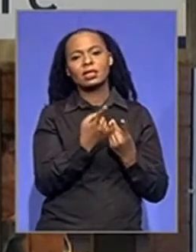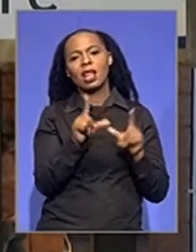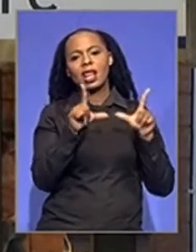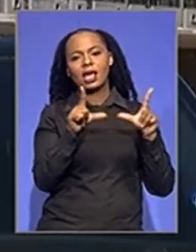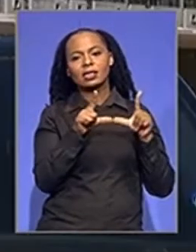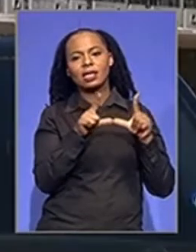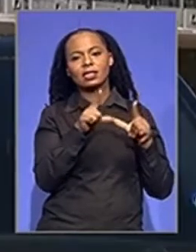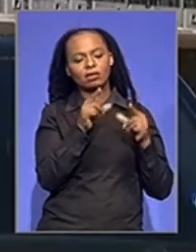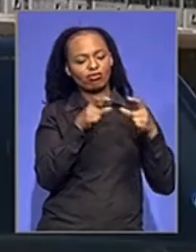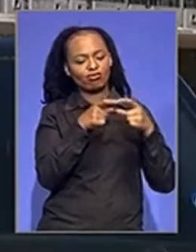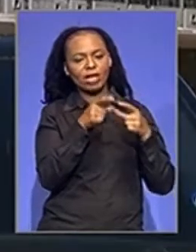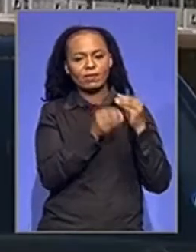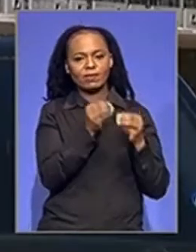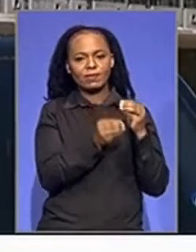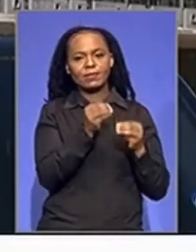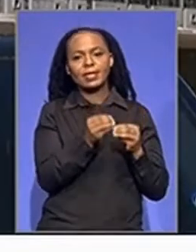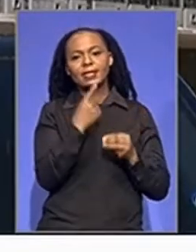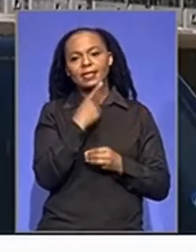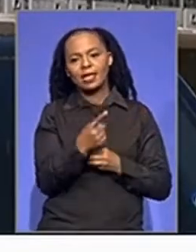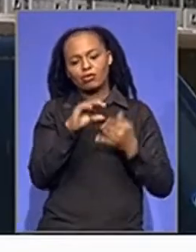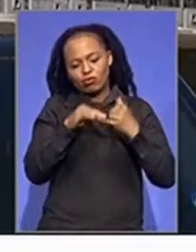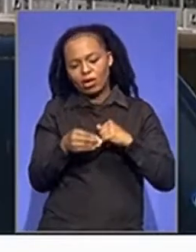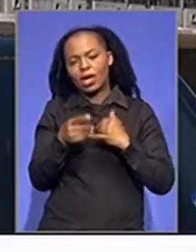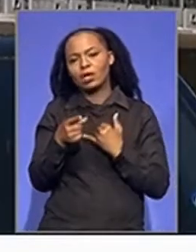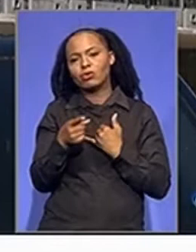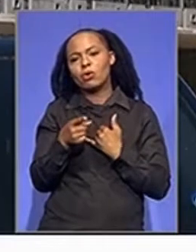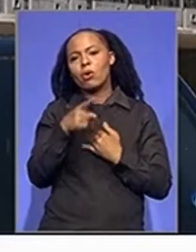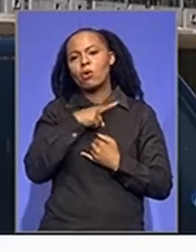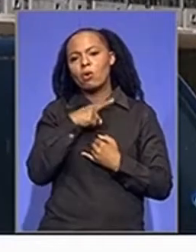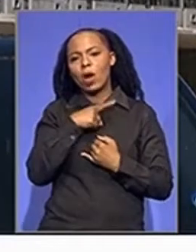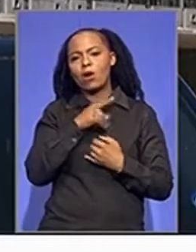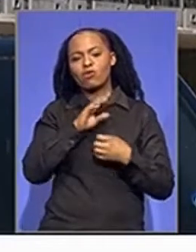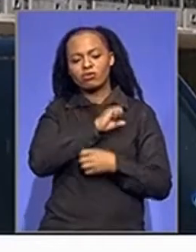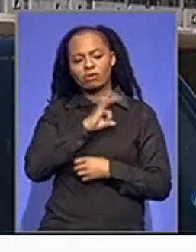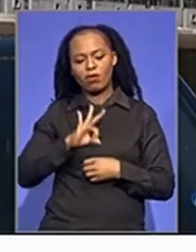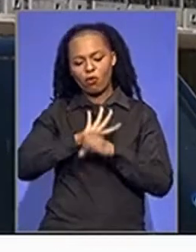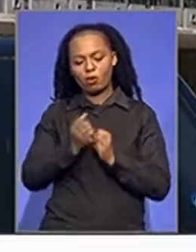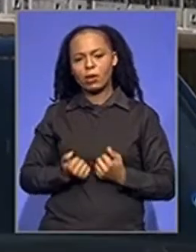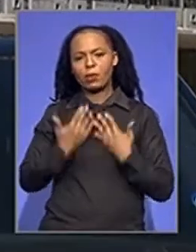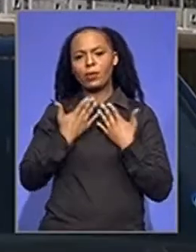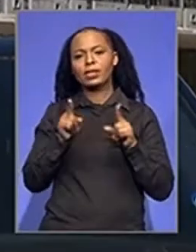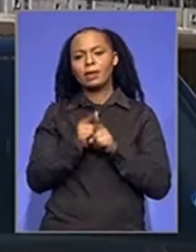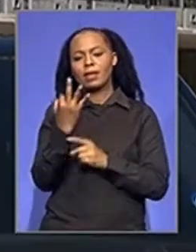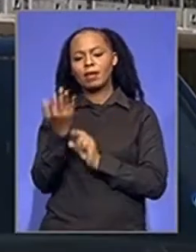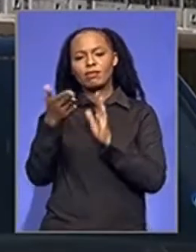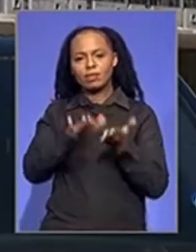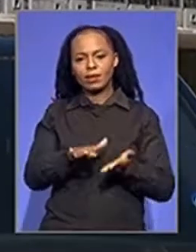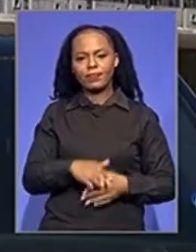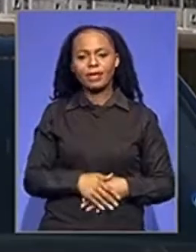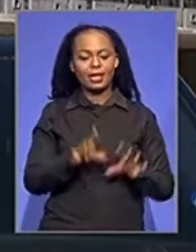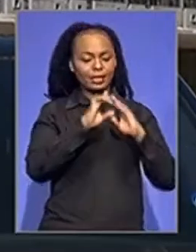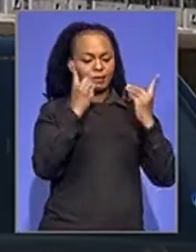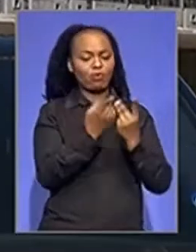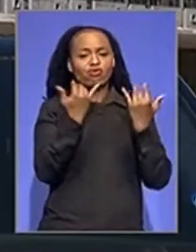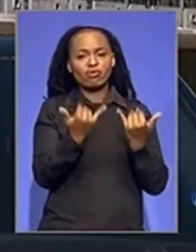ditlhotlo. Jwale lefapha le tlile ka moralo o e leng hore o leka ho kgahlanyetsa diphephetso tse re kopanang le